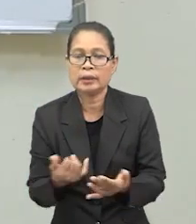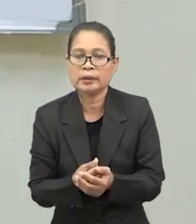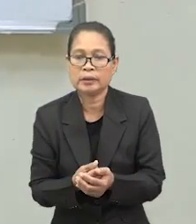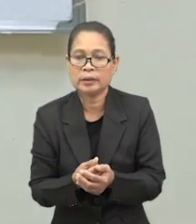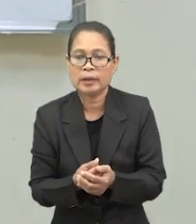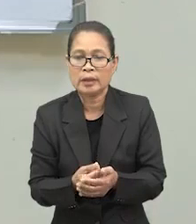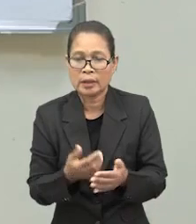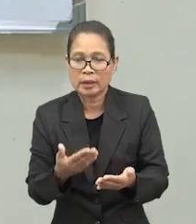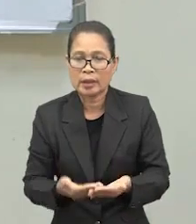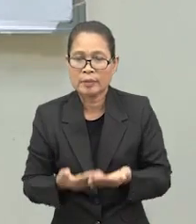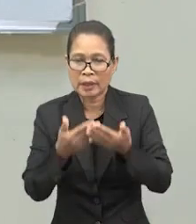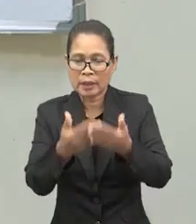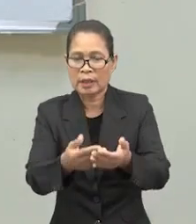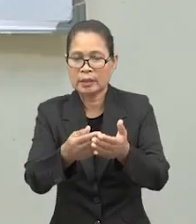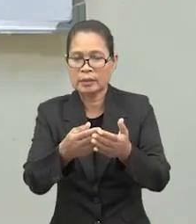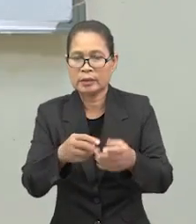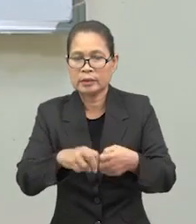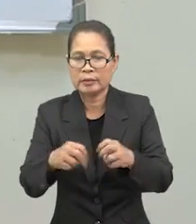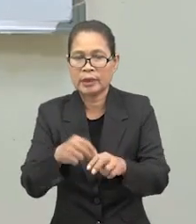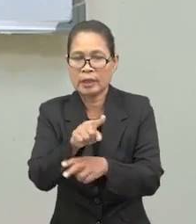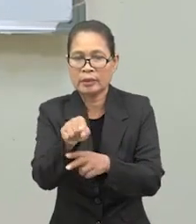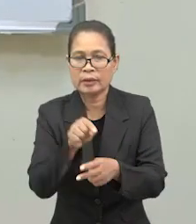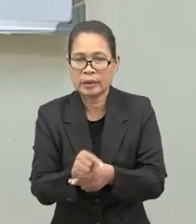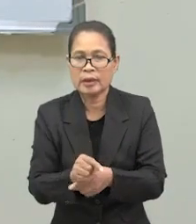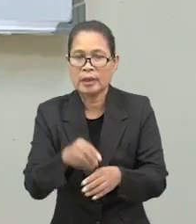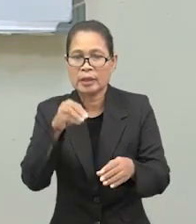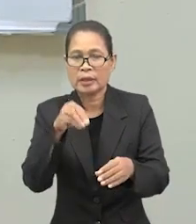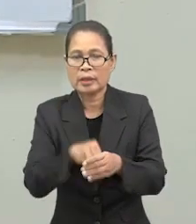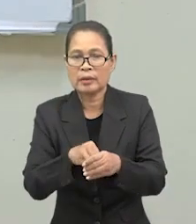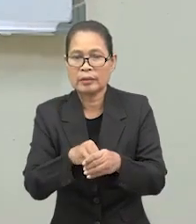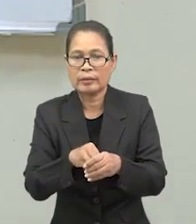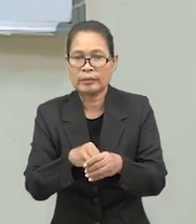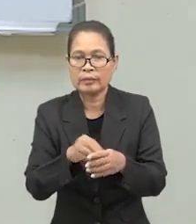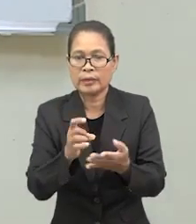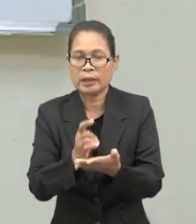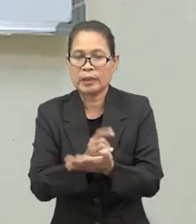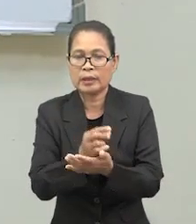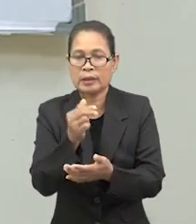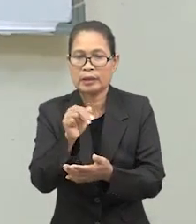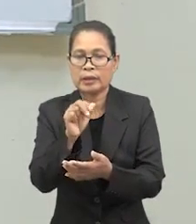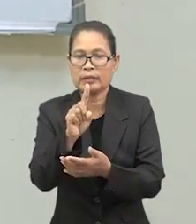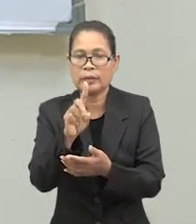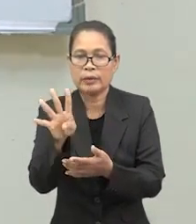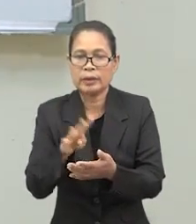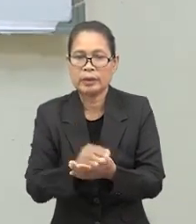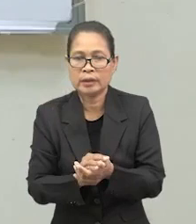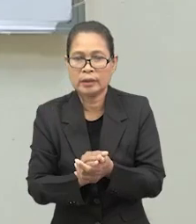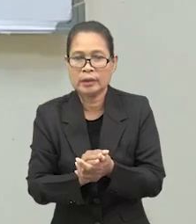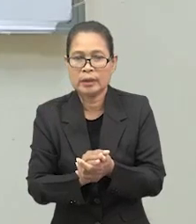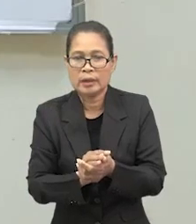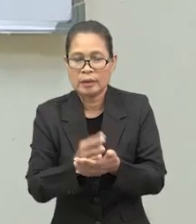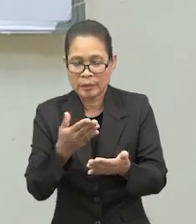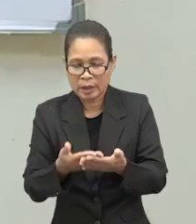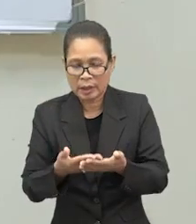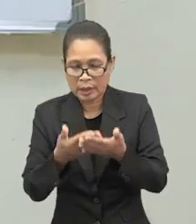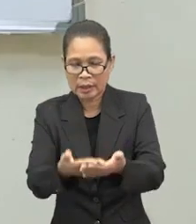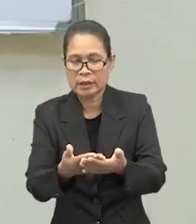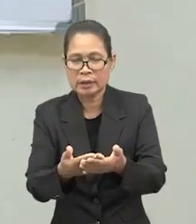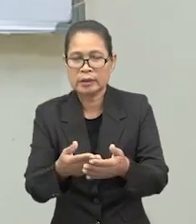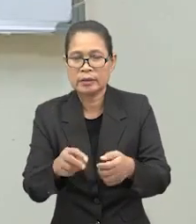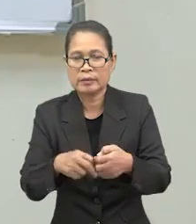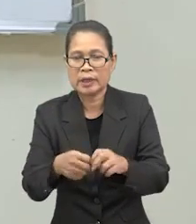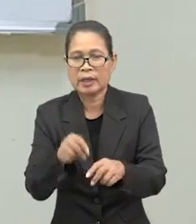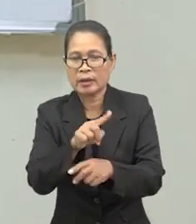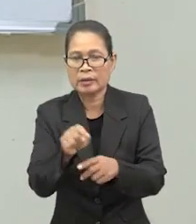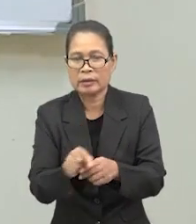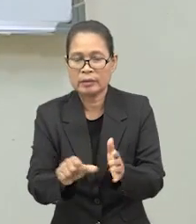Xâm rạp mê riêng ní. Chà, cả bằng cả chấm nọt. Nếu không mê riêng tì đọc bốn, chà,